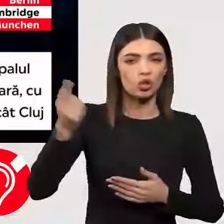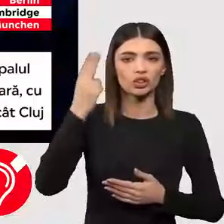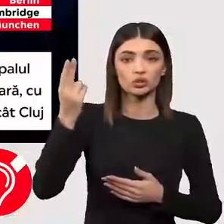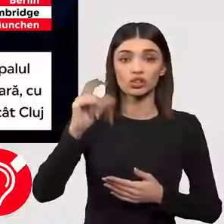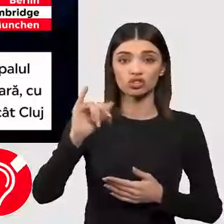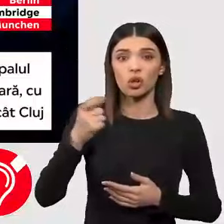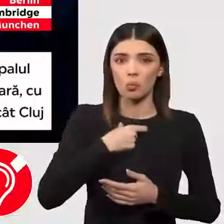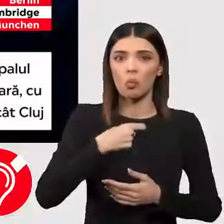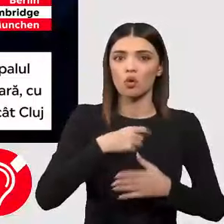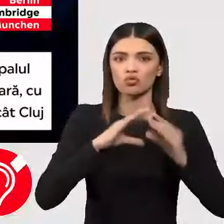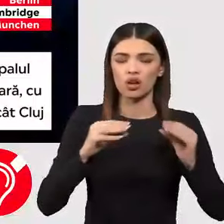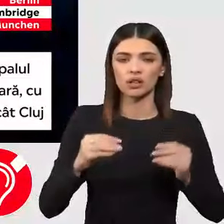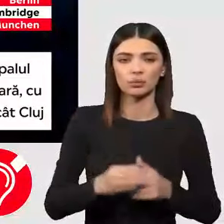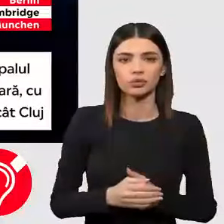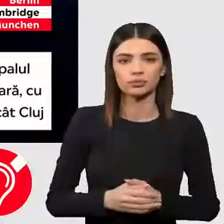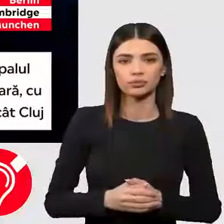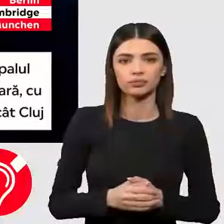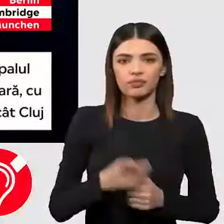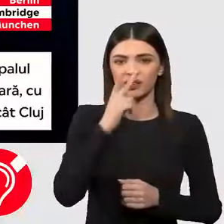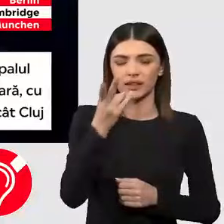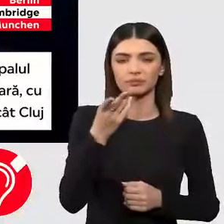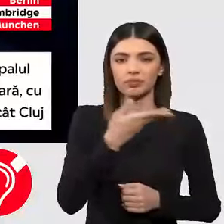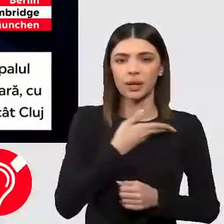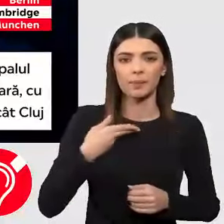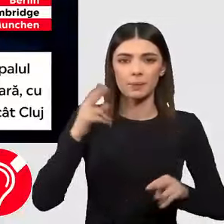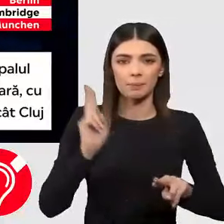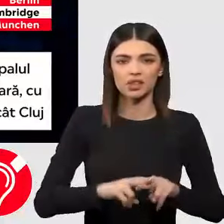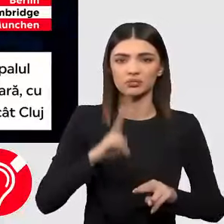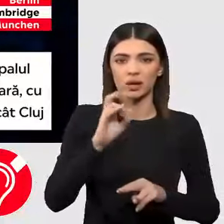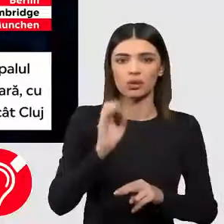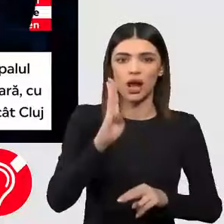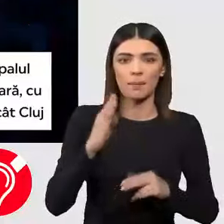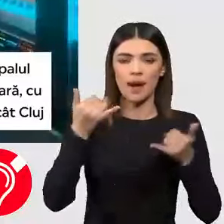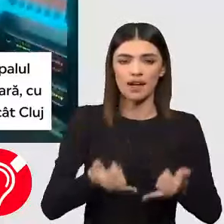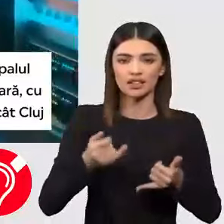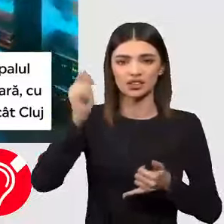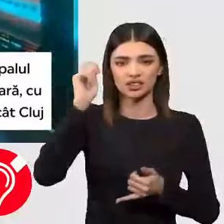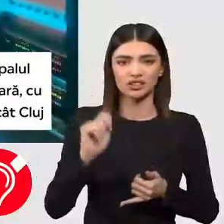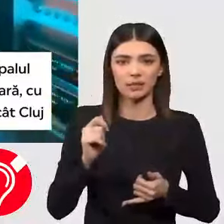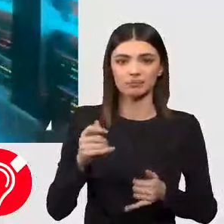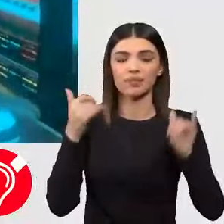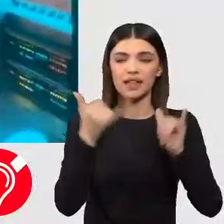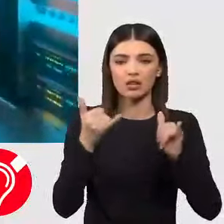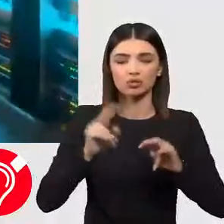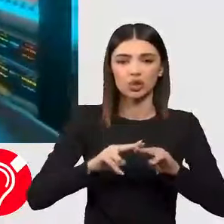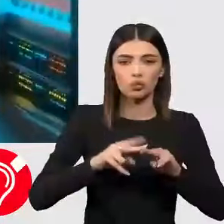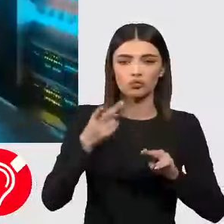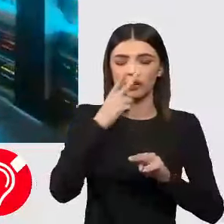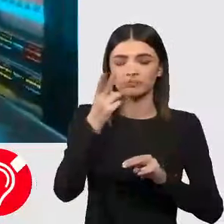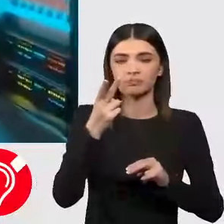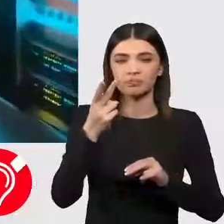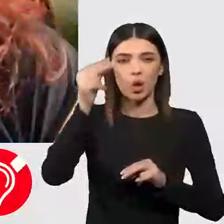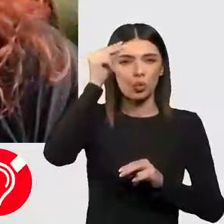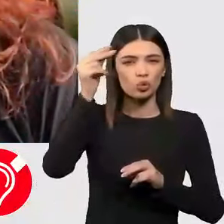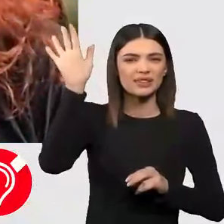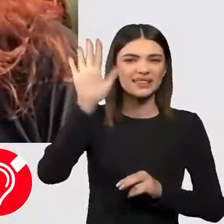bun, de ce nu? Deci Bucureștiul este principalul hub de startup-uri din țară. Ne ajută acest